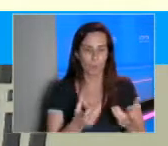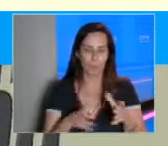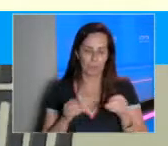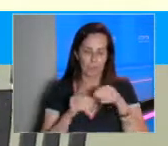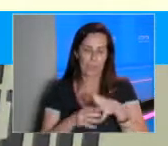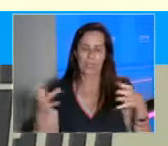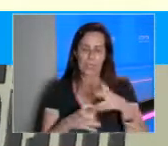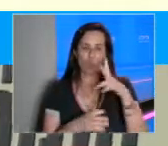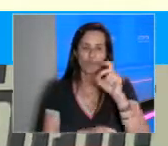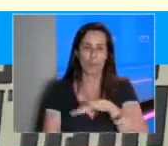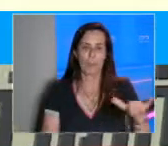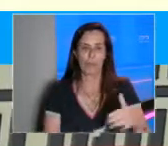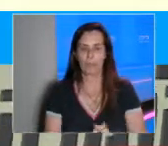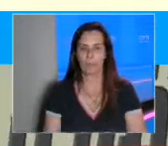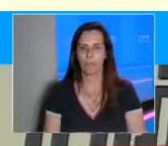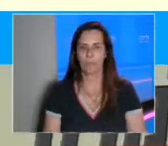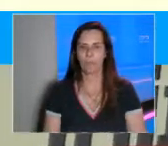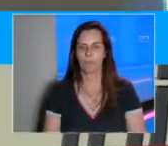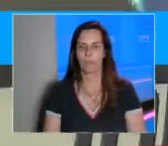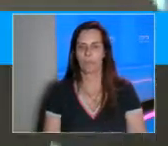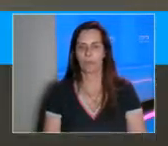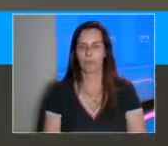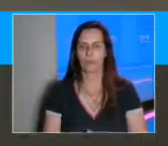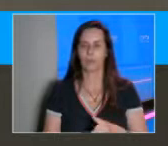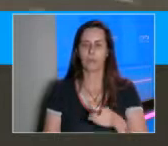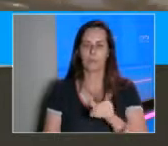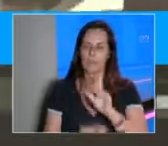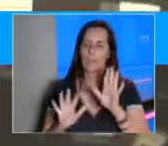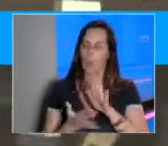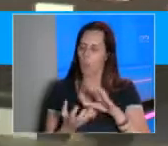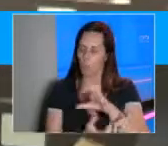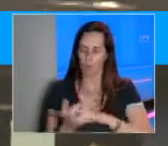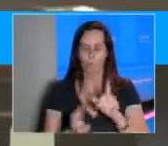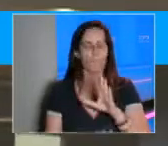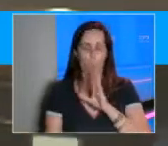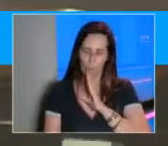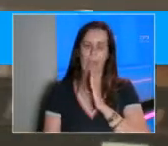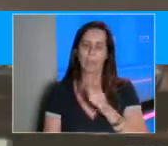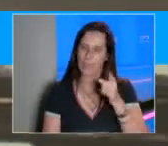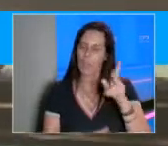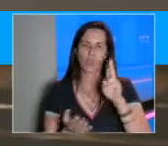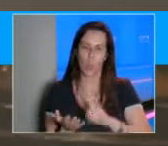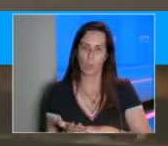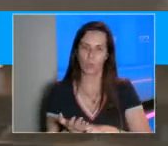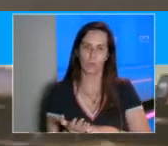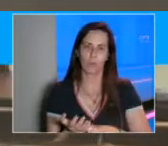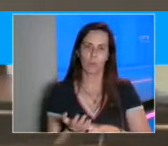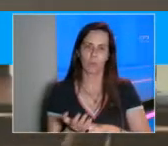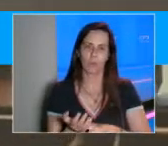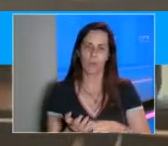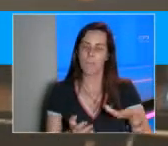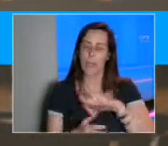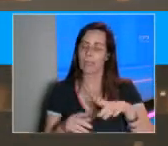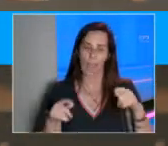ביחד לכיתה של 30 ילדים? זה נושא מאוד מאוד מורכב ומאוד בעייתי, אתה צודק.